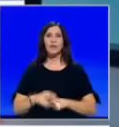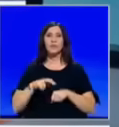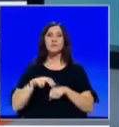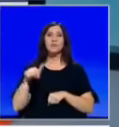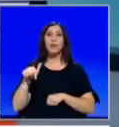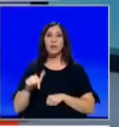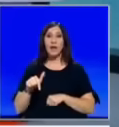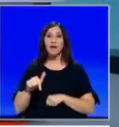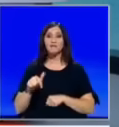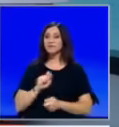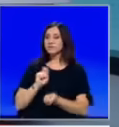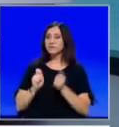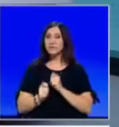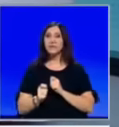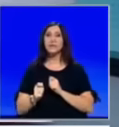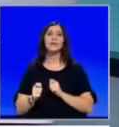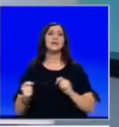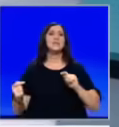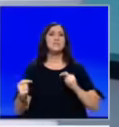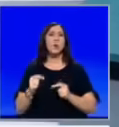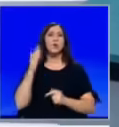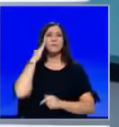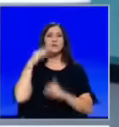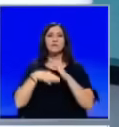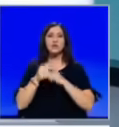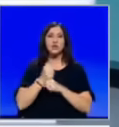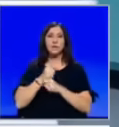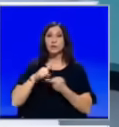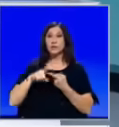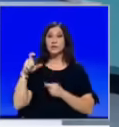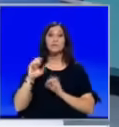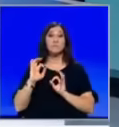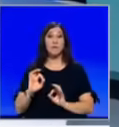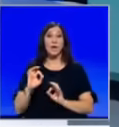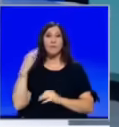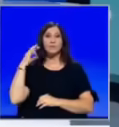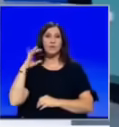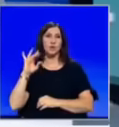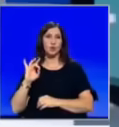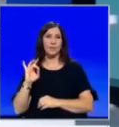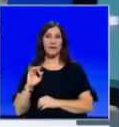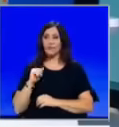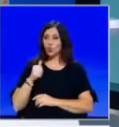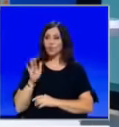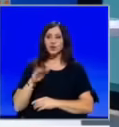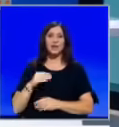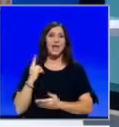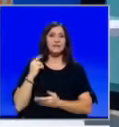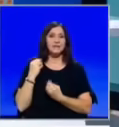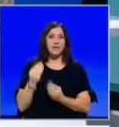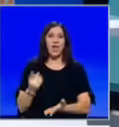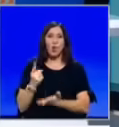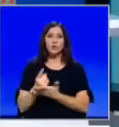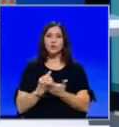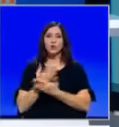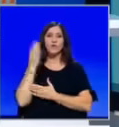Димитър Главчев смени спорния министър на вътрешните работи Калин Стоянов. Така президентът Румен Радев утре ще издаде указ за